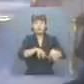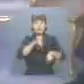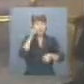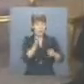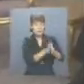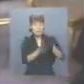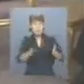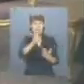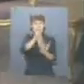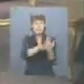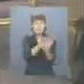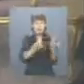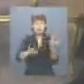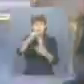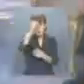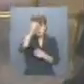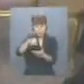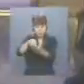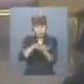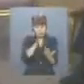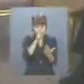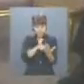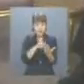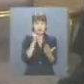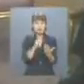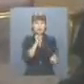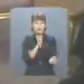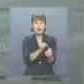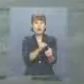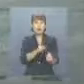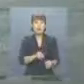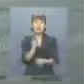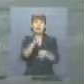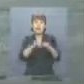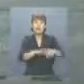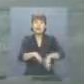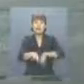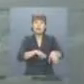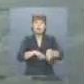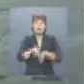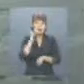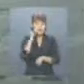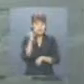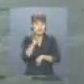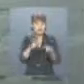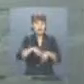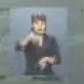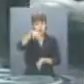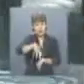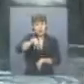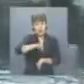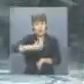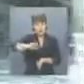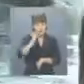านั้นมีความเหมาะสมและสอดคล้องกับการแผนการบริหารจัดการน้ำที่จัดทำโดยสำนักงานทรัพย์สินส่วนพระมหากษัตริย์